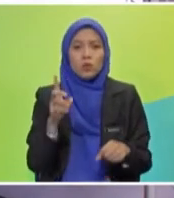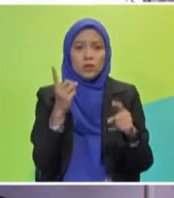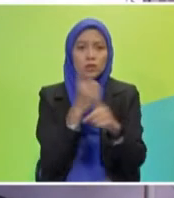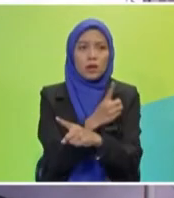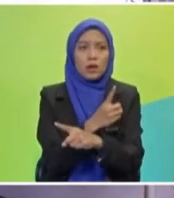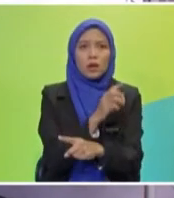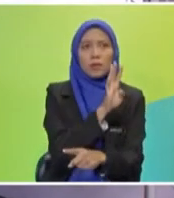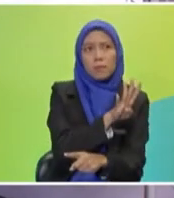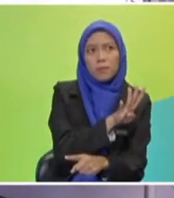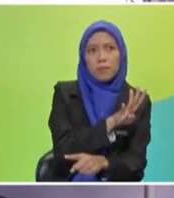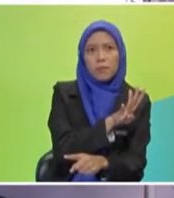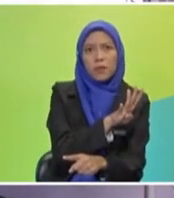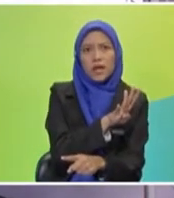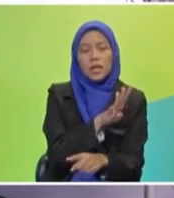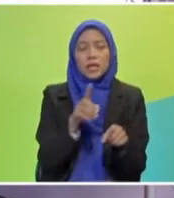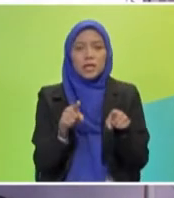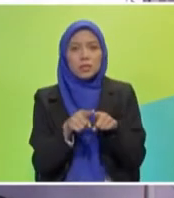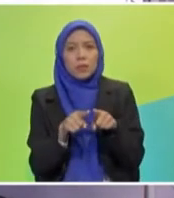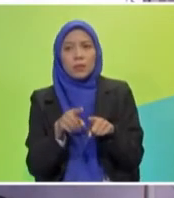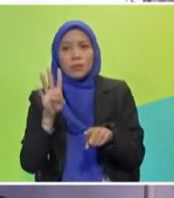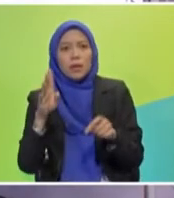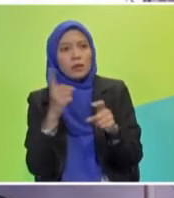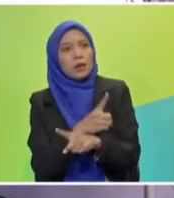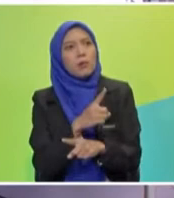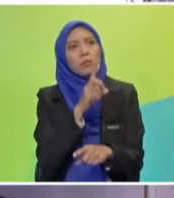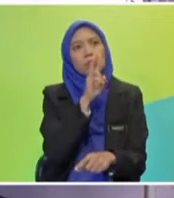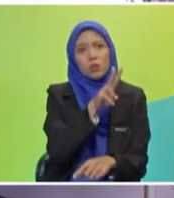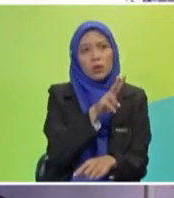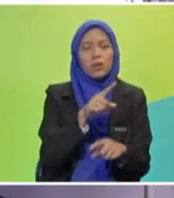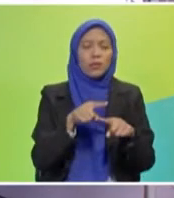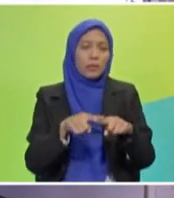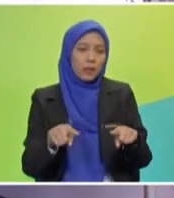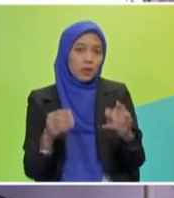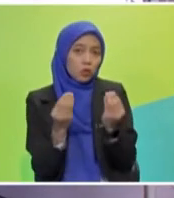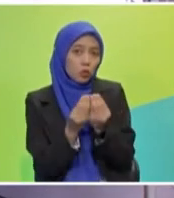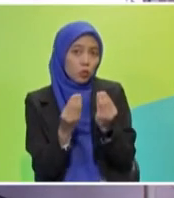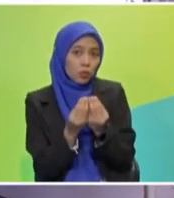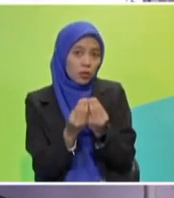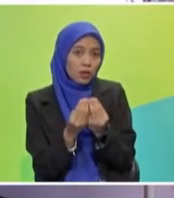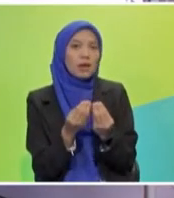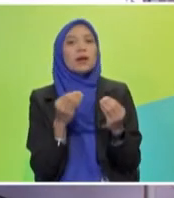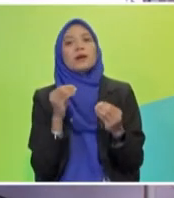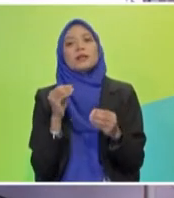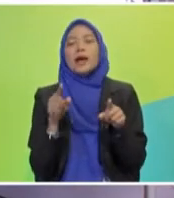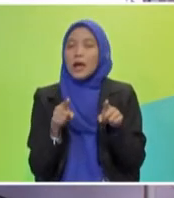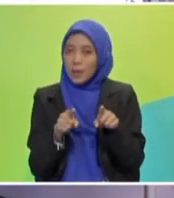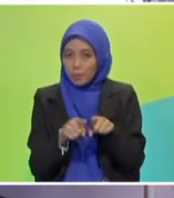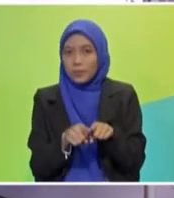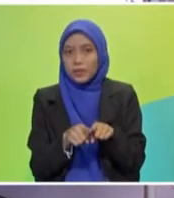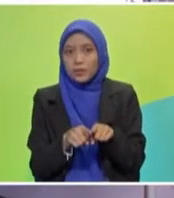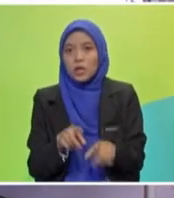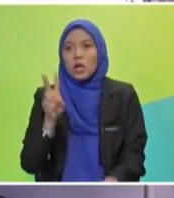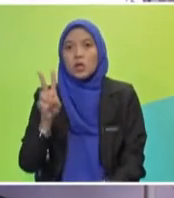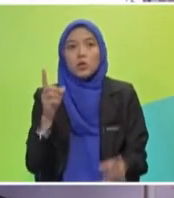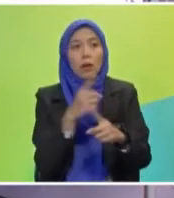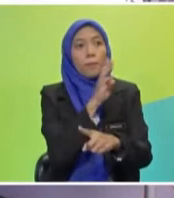4 dilihat seolah-olah tidak sama dengan 4 darab dengan 2. Tetapi untuk jumlah dan nilainya ia tetap sama iaitu 2 darab 4 sama